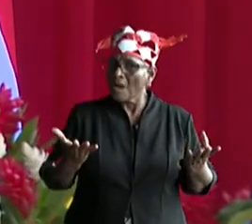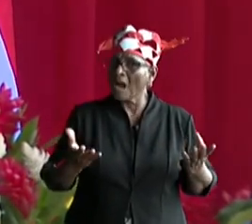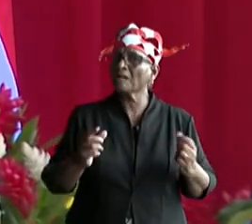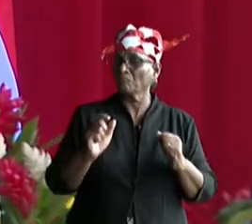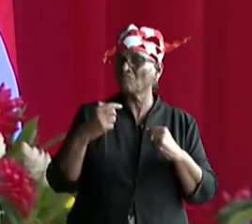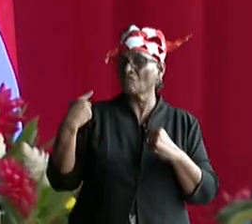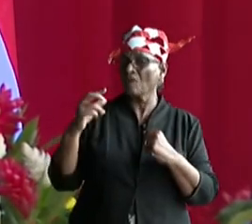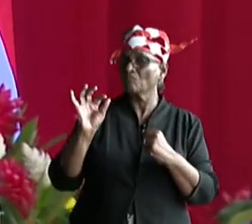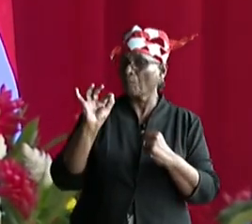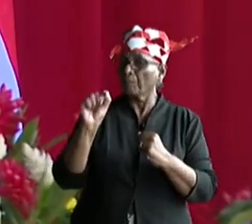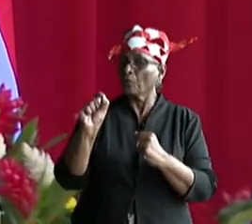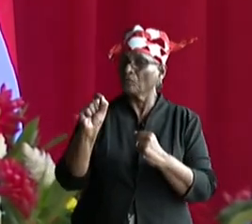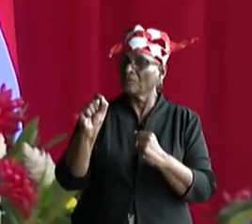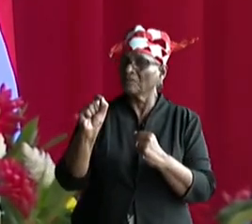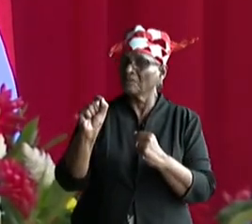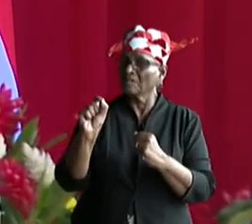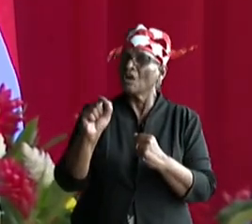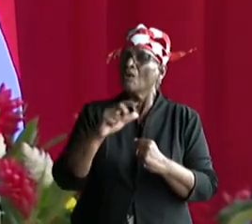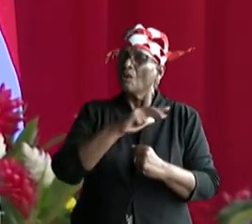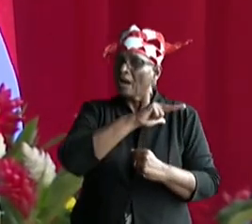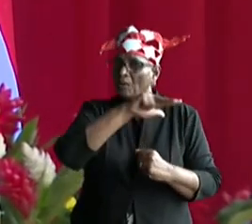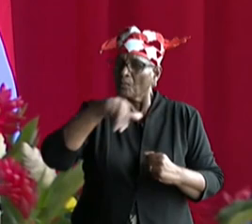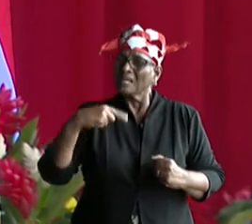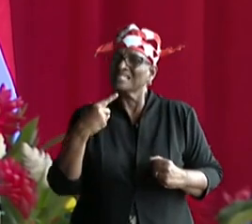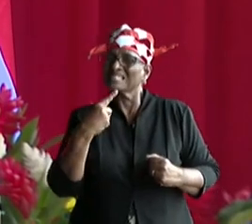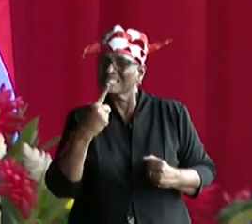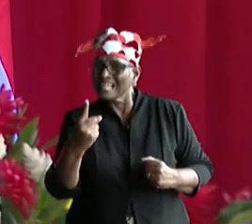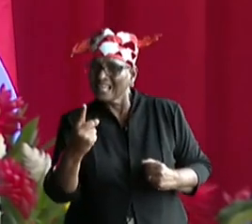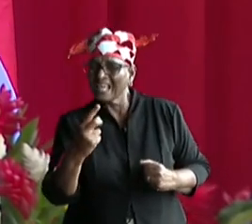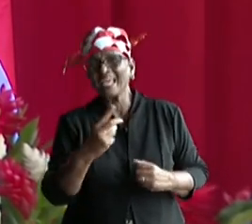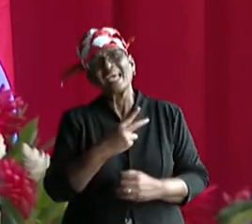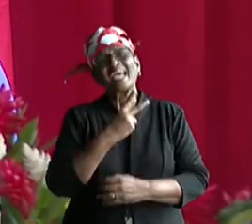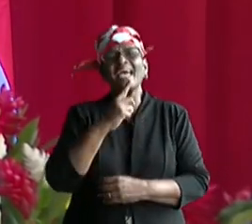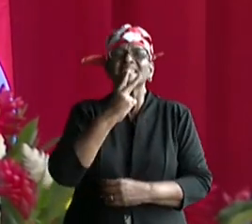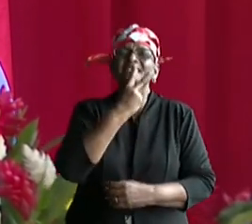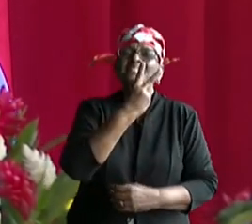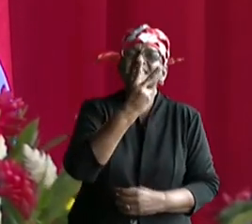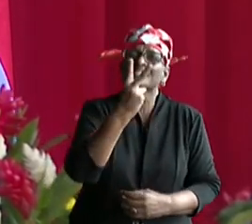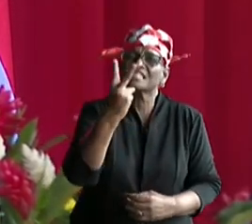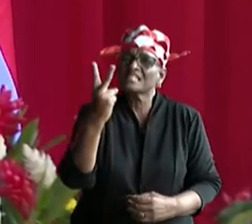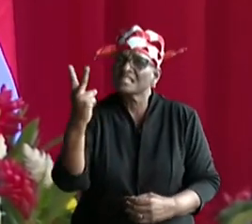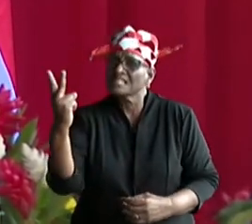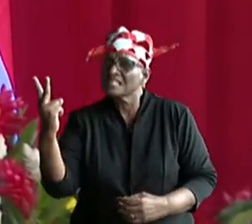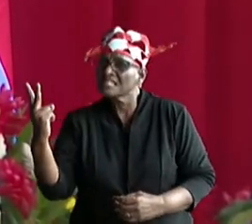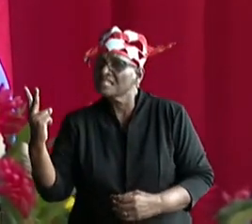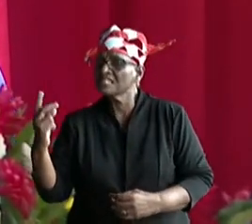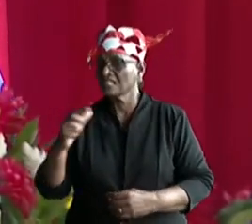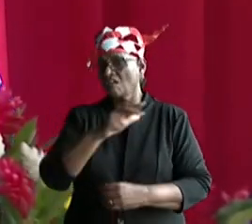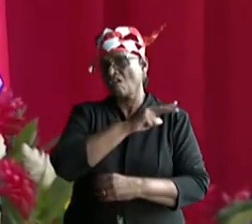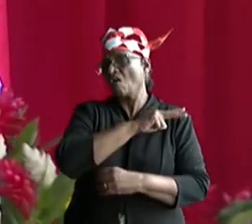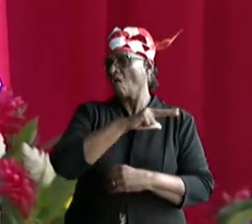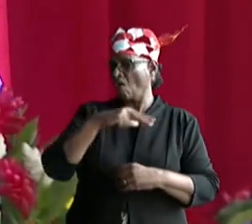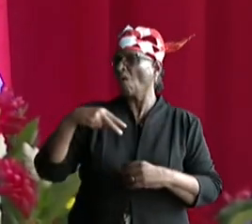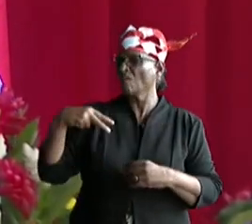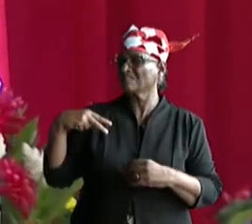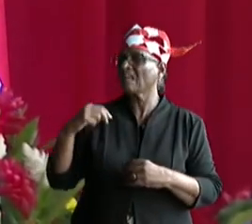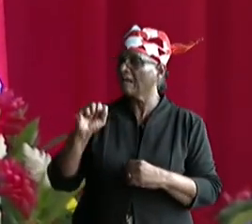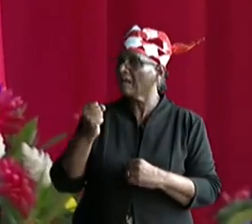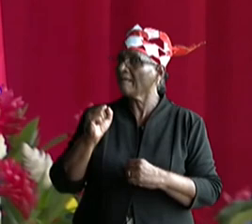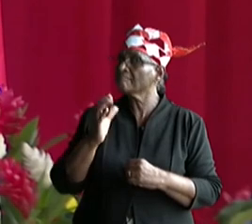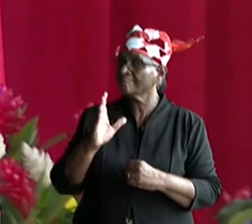moeten komen waarbij wij aangeven en constateren dat ons land veel verder had kunnen